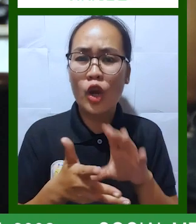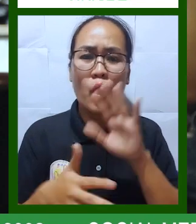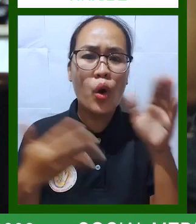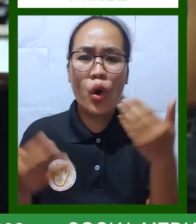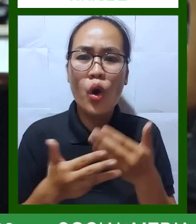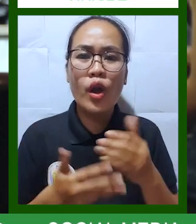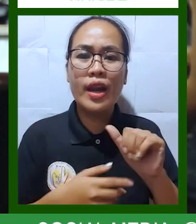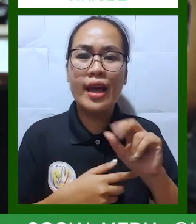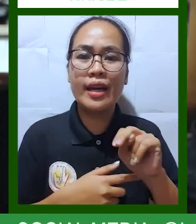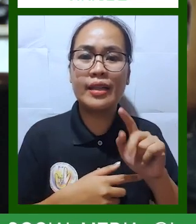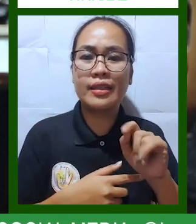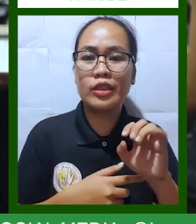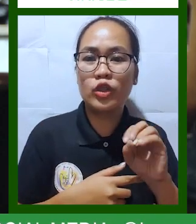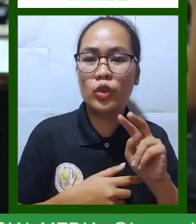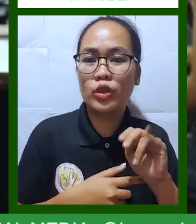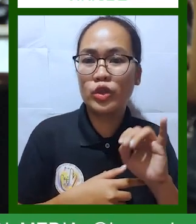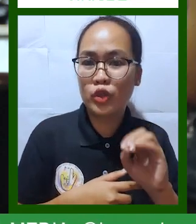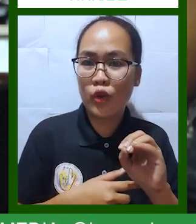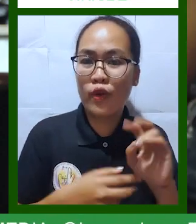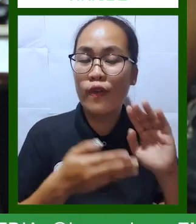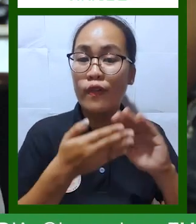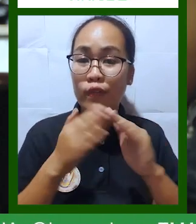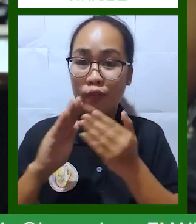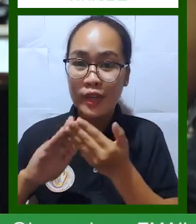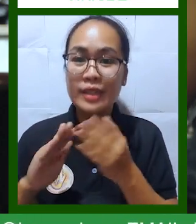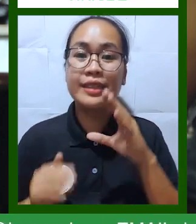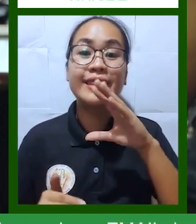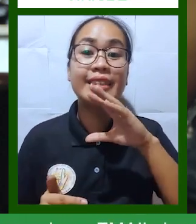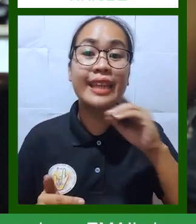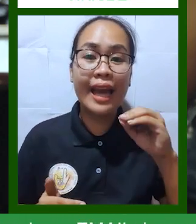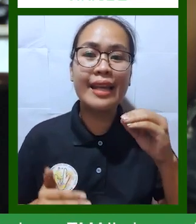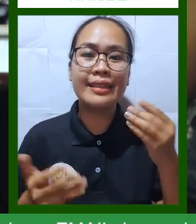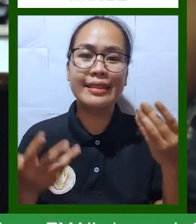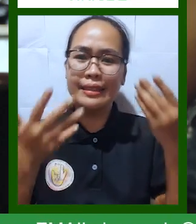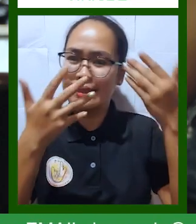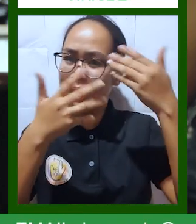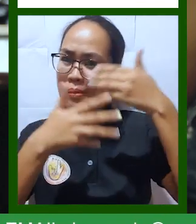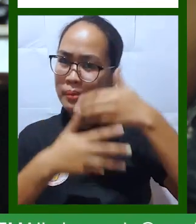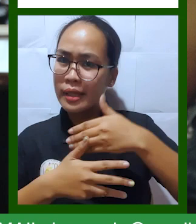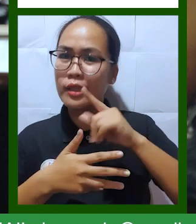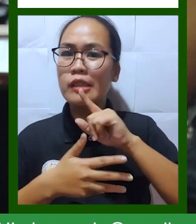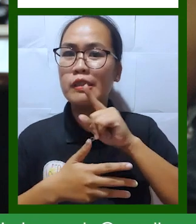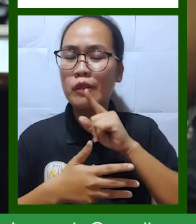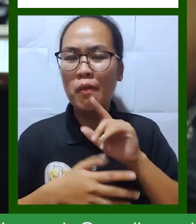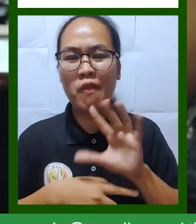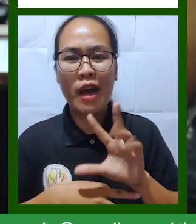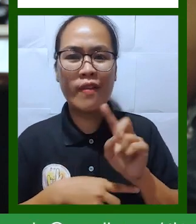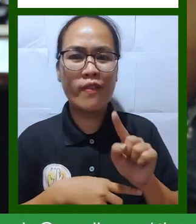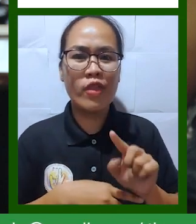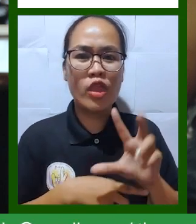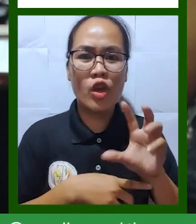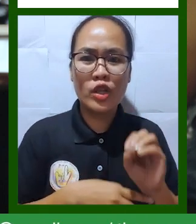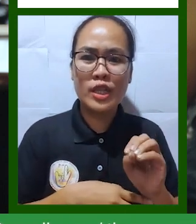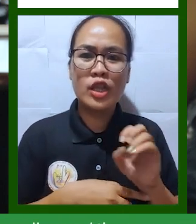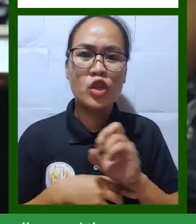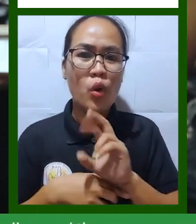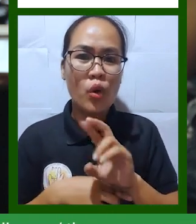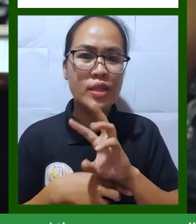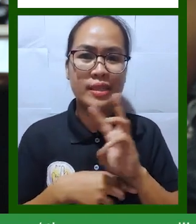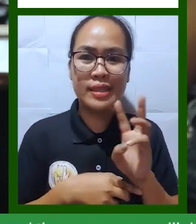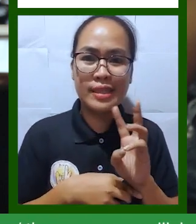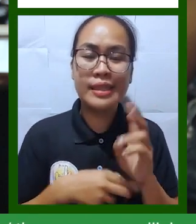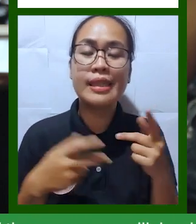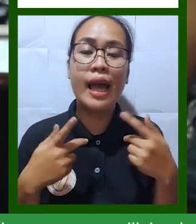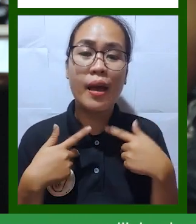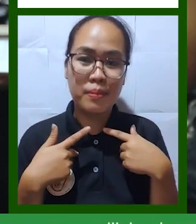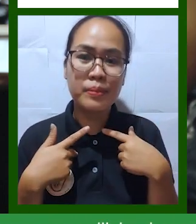sa Antonio Village. And no, sa bandang gabi na, no, siguro pag medyo dumilim na, mga 5:30 or 6 PM,